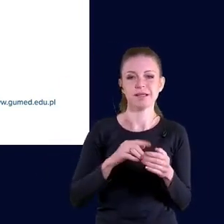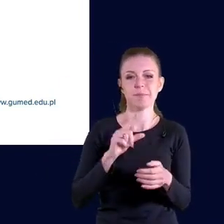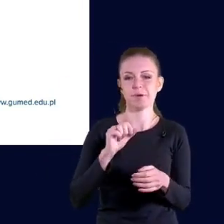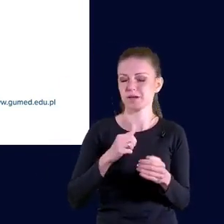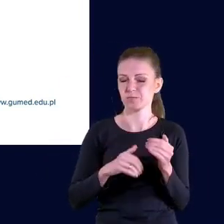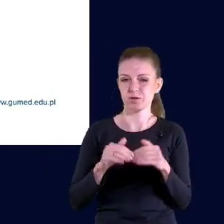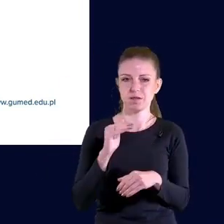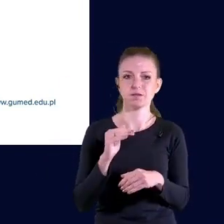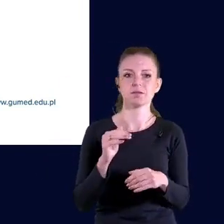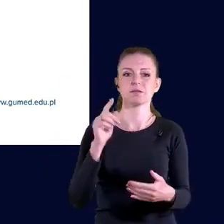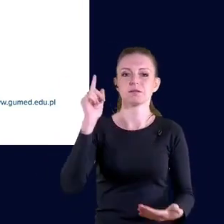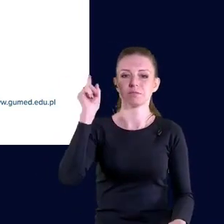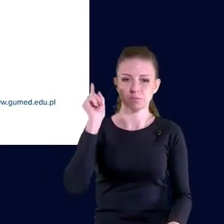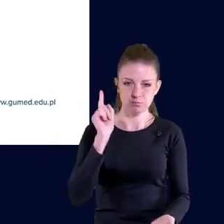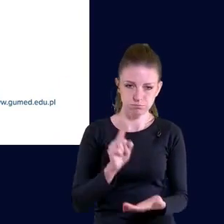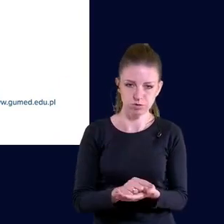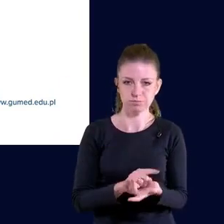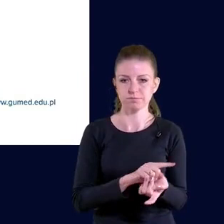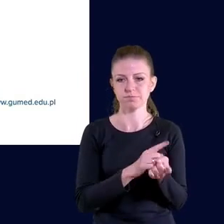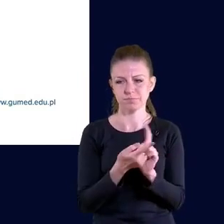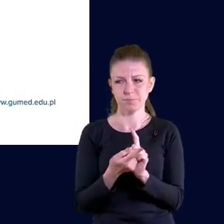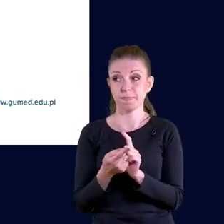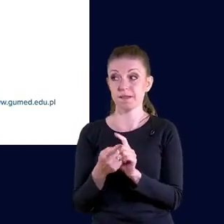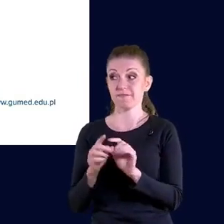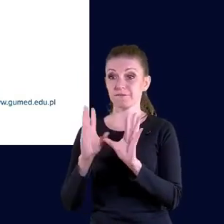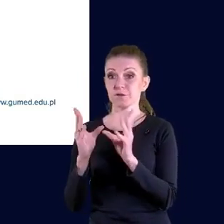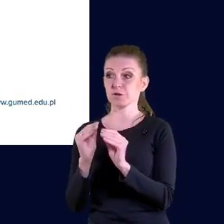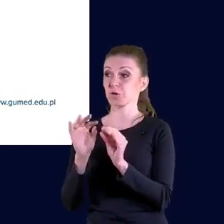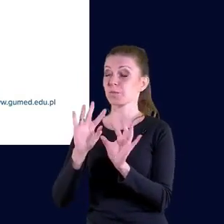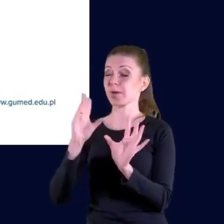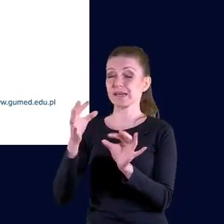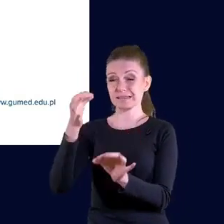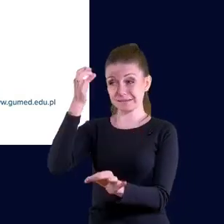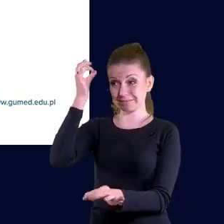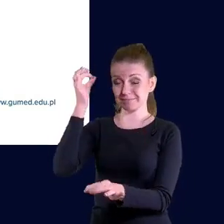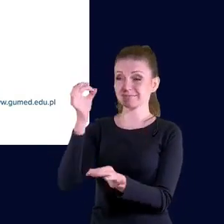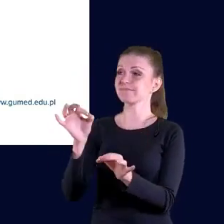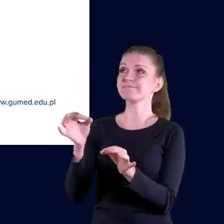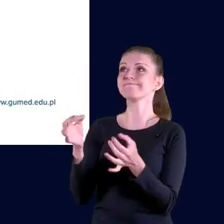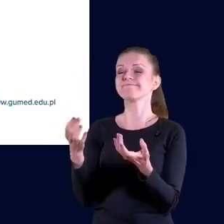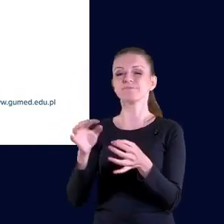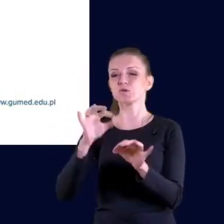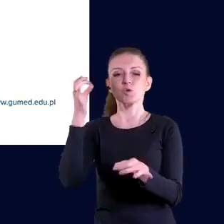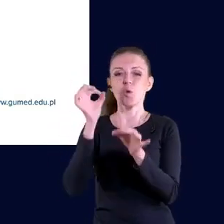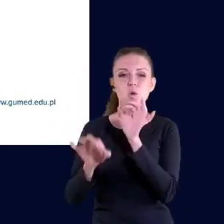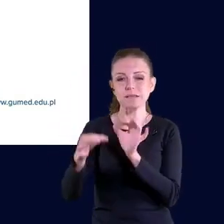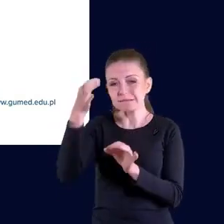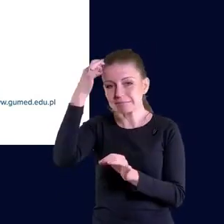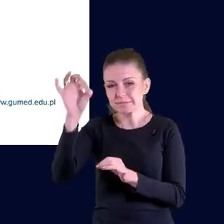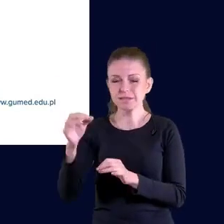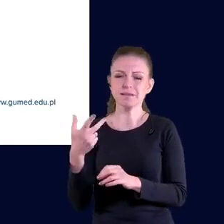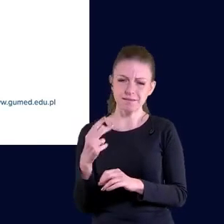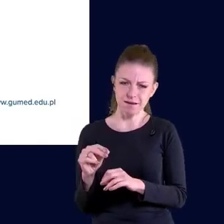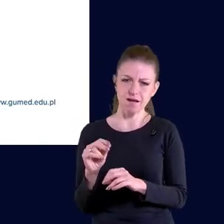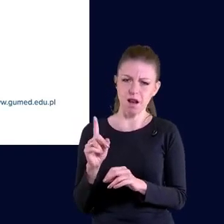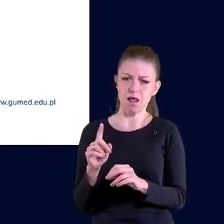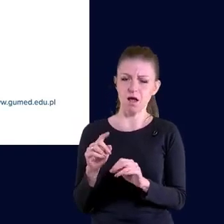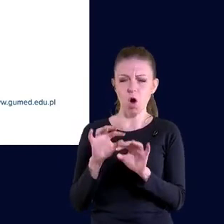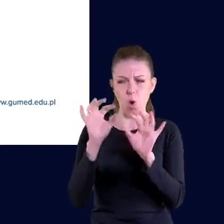jakim względem Sprawa dosyć podstawowym do tego standardu wzajem dodatkowo